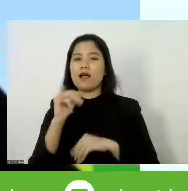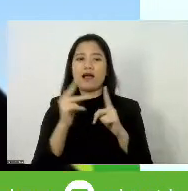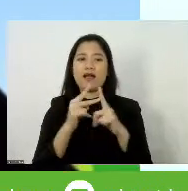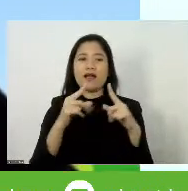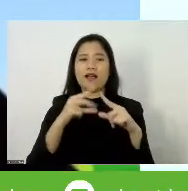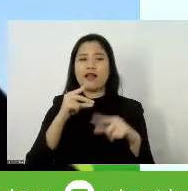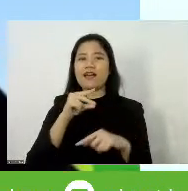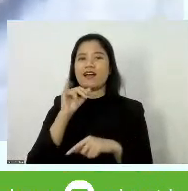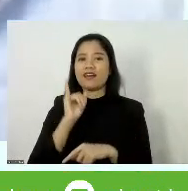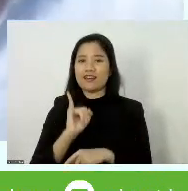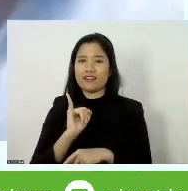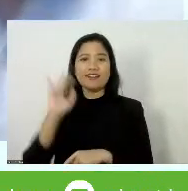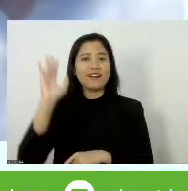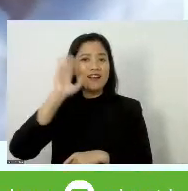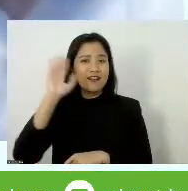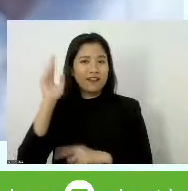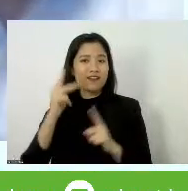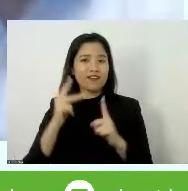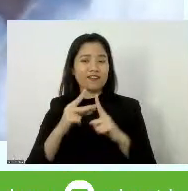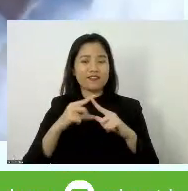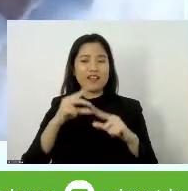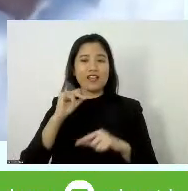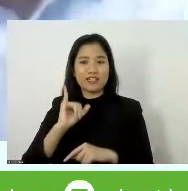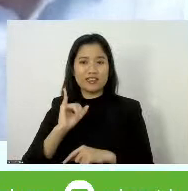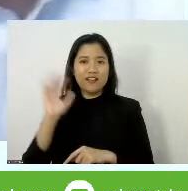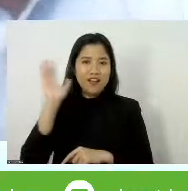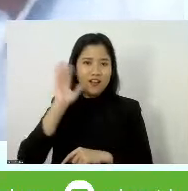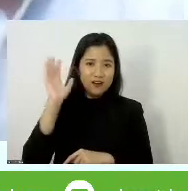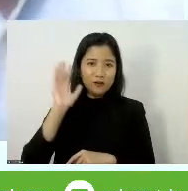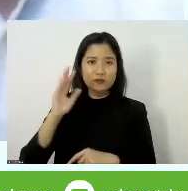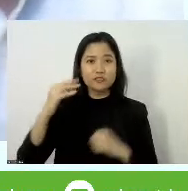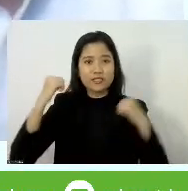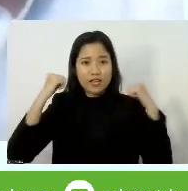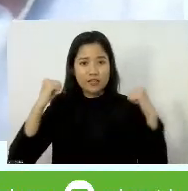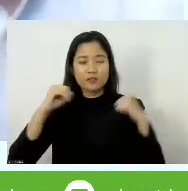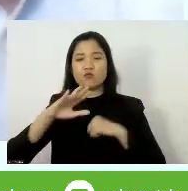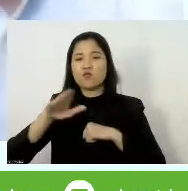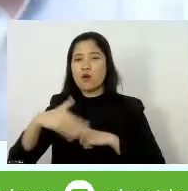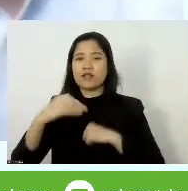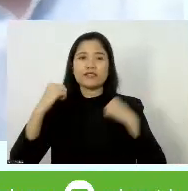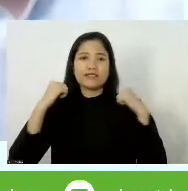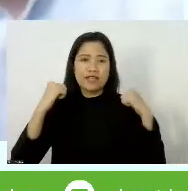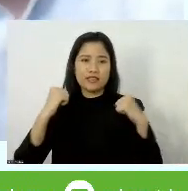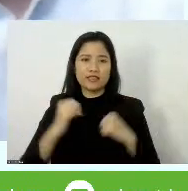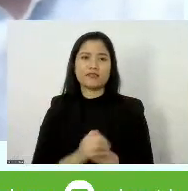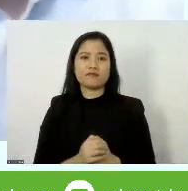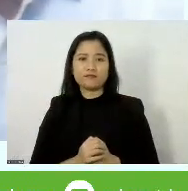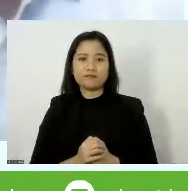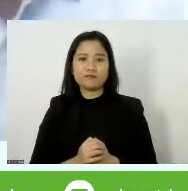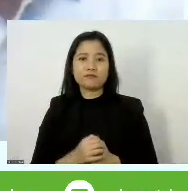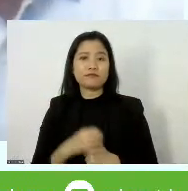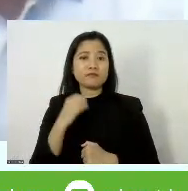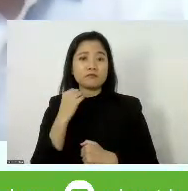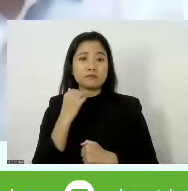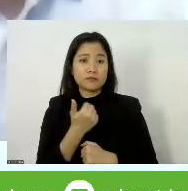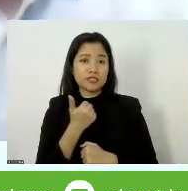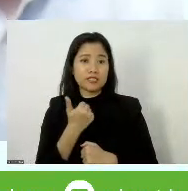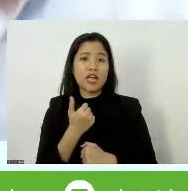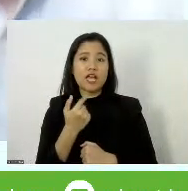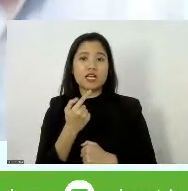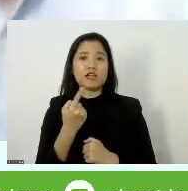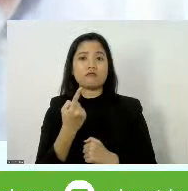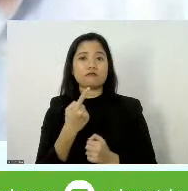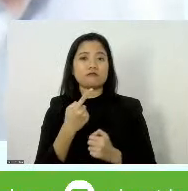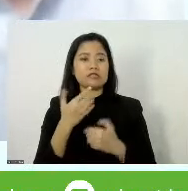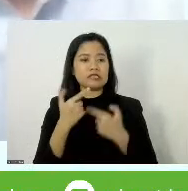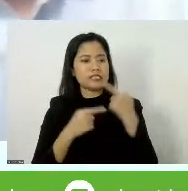Halo Mas Hari pagelaran Akbar dan semuanya sehat Mas Mas boleh dong kita yang lagi di